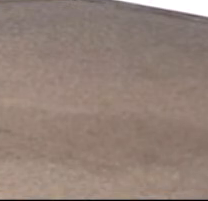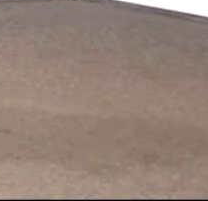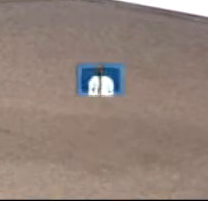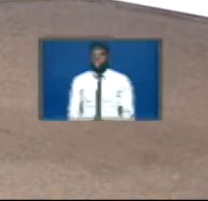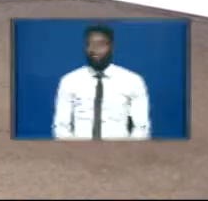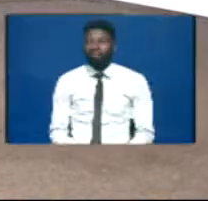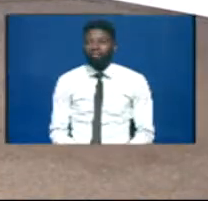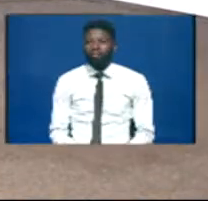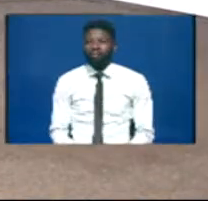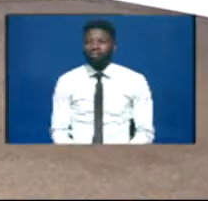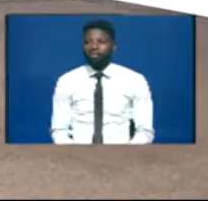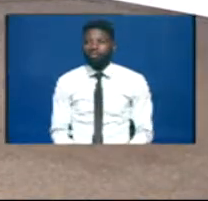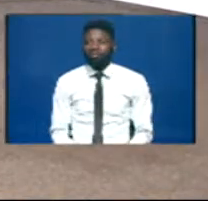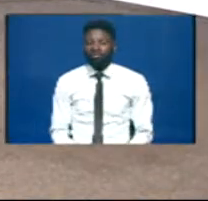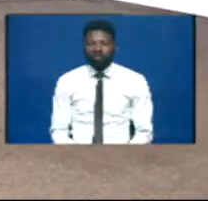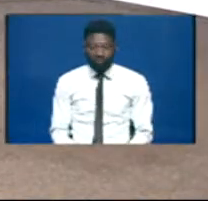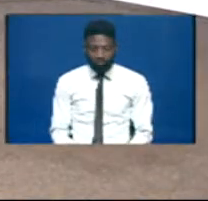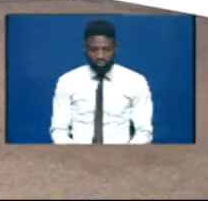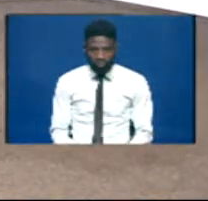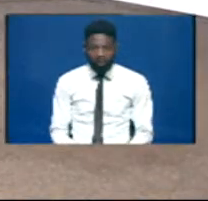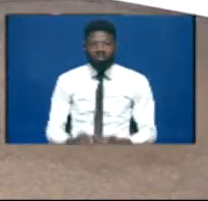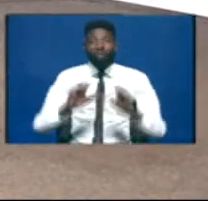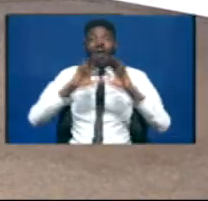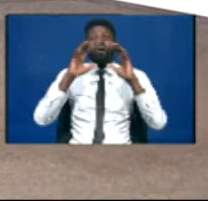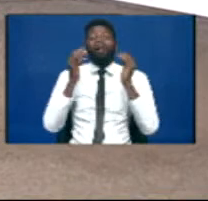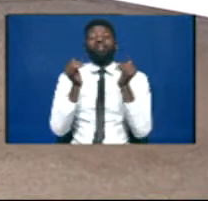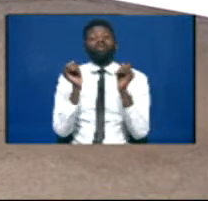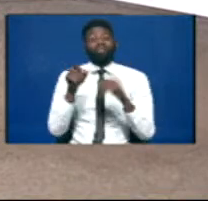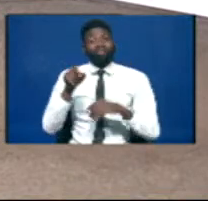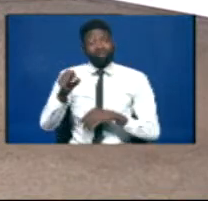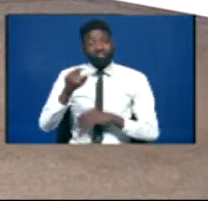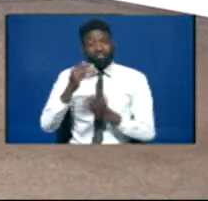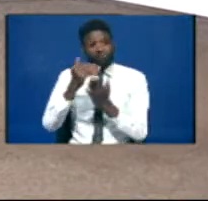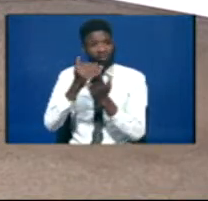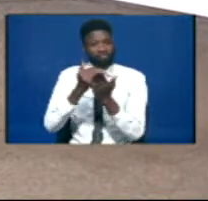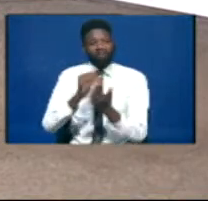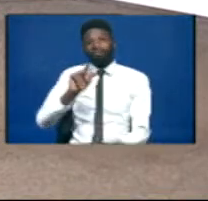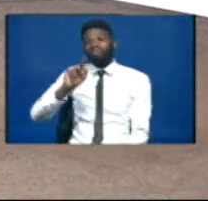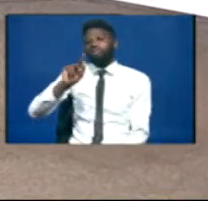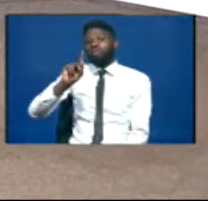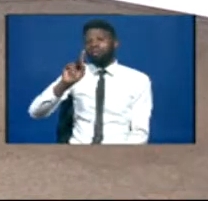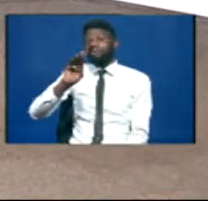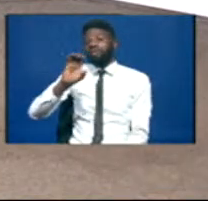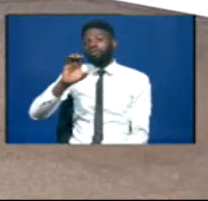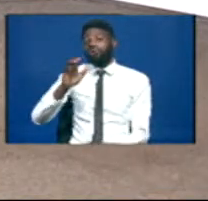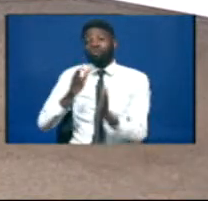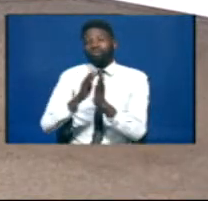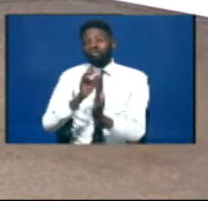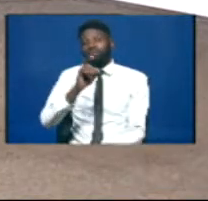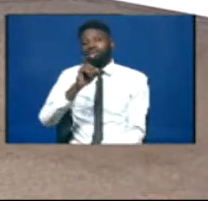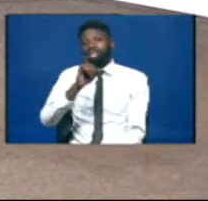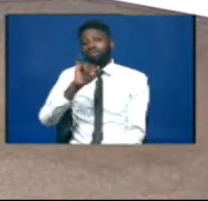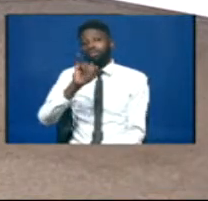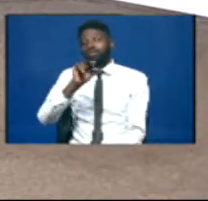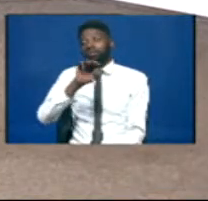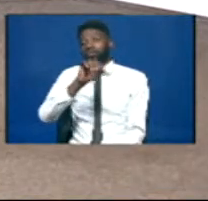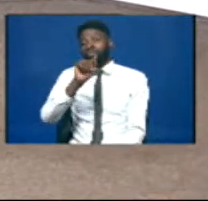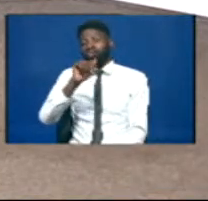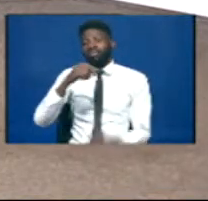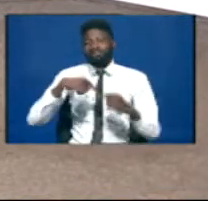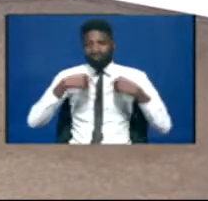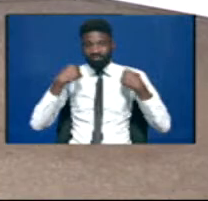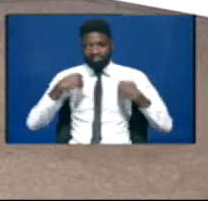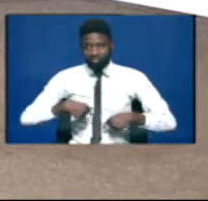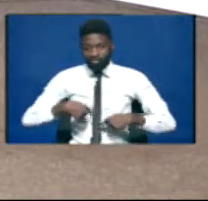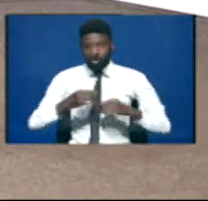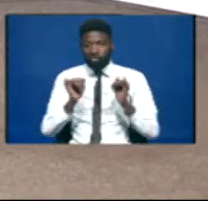kila pembe kote ulimwenguni. Kwa ushirikiano wa shirika la utangazaji nchini KBC na shirika la Xinhua kutoka China unapokea taarifa hizi.